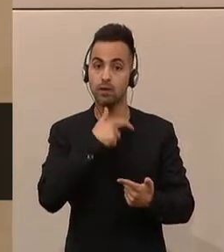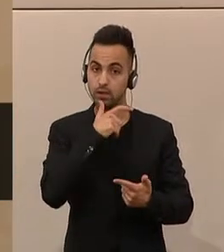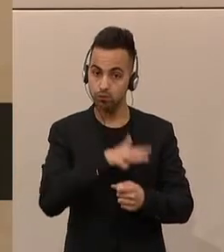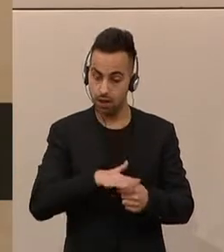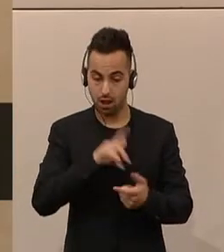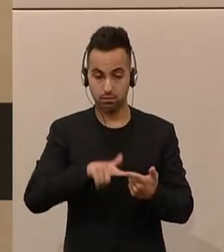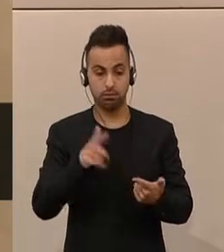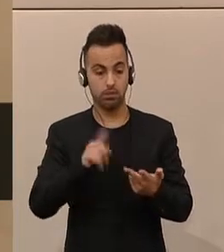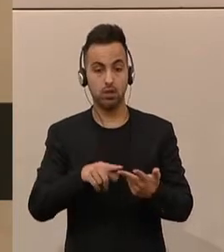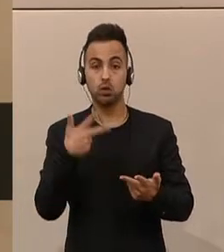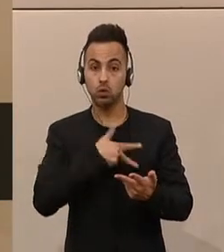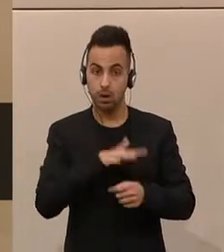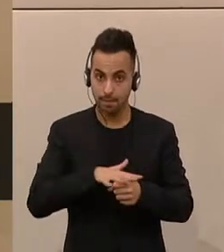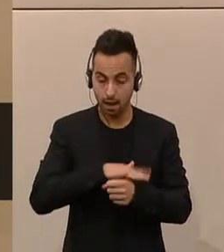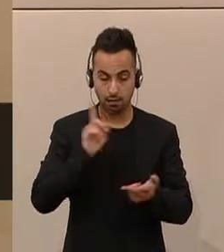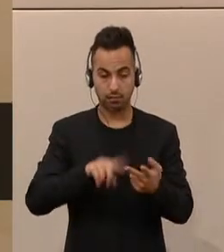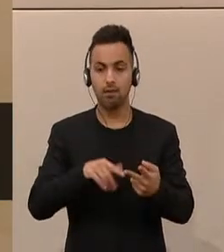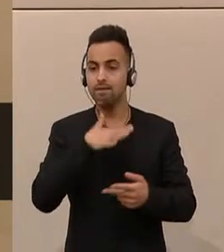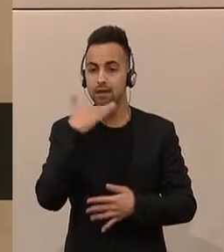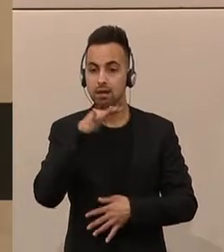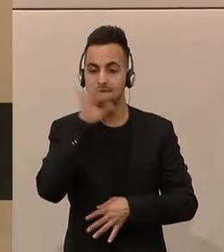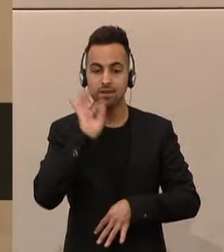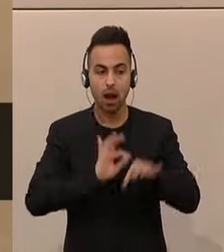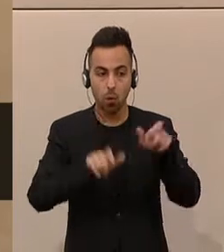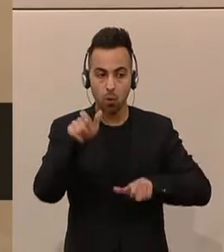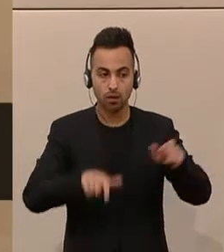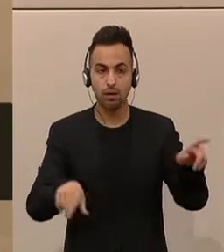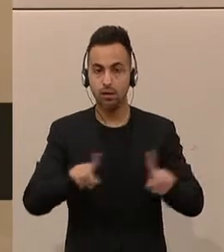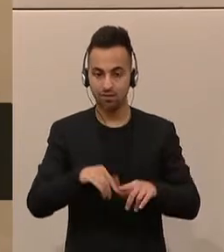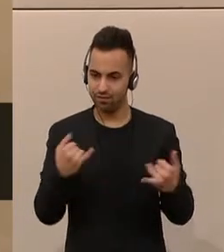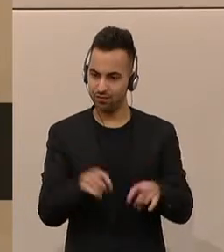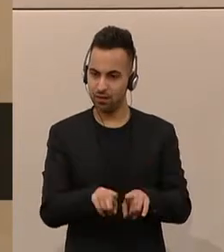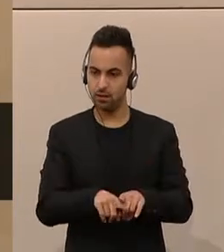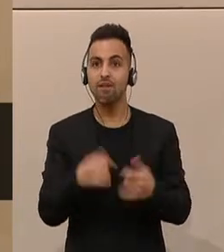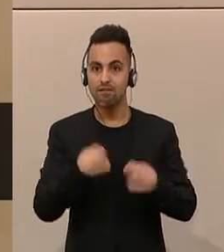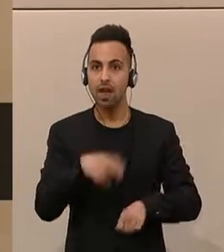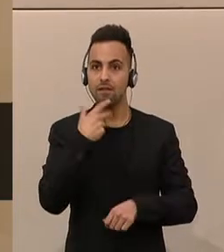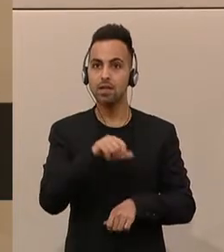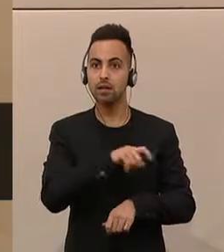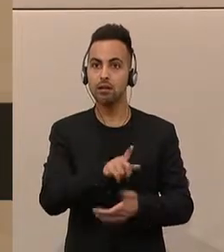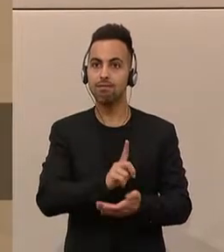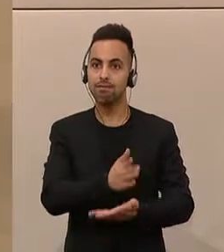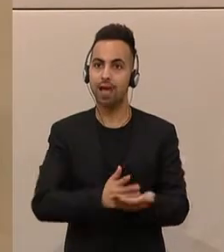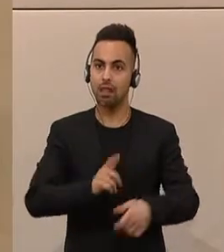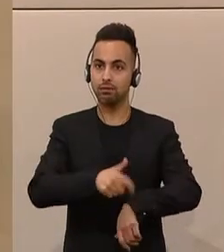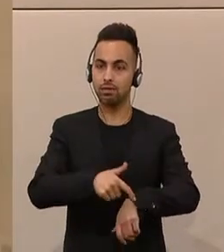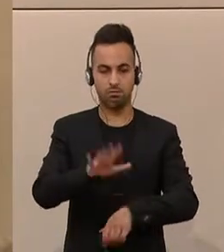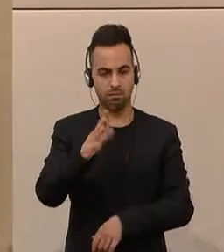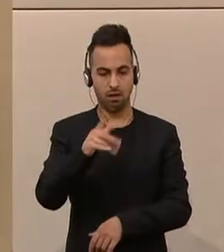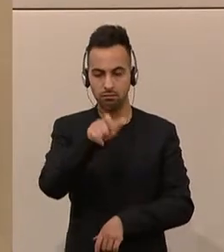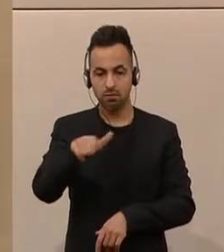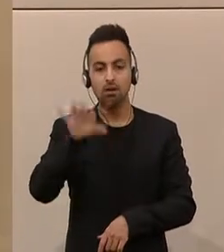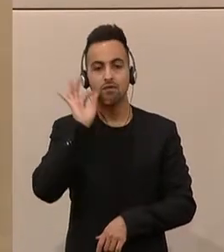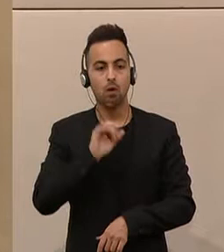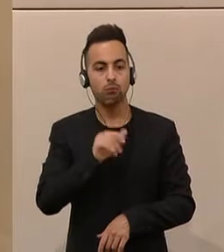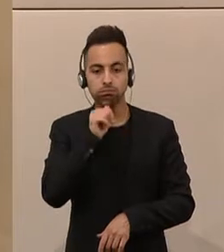Sozialversicherungsbereiche, also die sozialen Bereiche, wo viele Frauen, und das ist nicht immer nur freiwillig gewählte Teilzeit, aufgrund sozusagen dieser Möglichkeiten, die nicht die Möglichkeit haben,